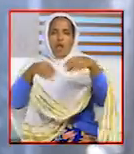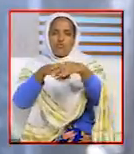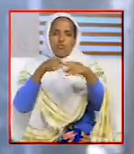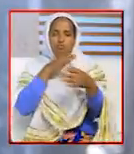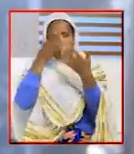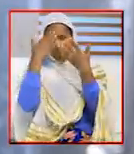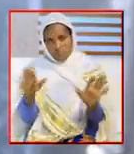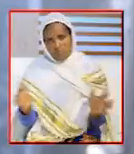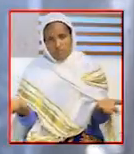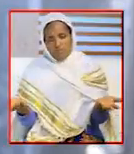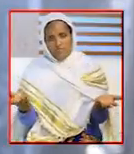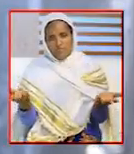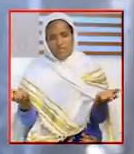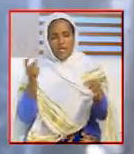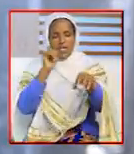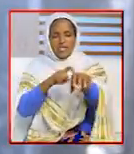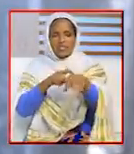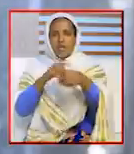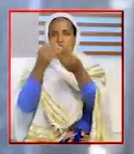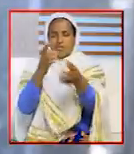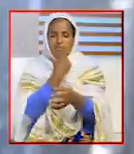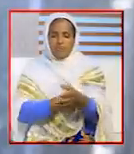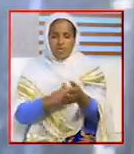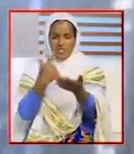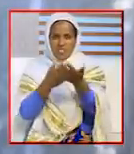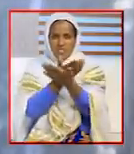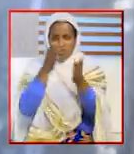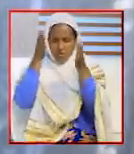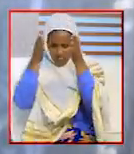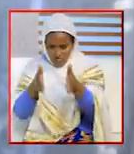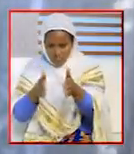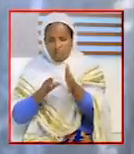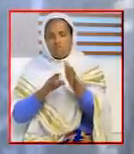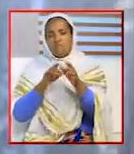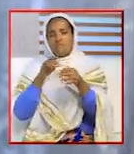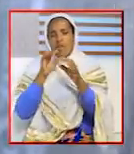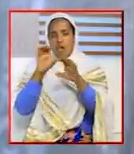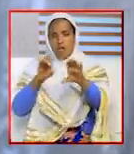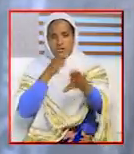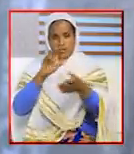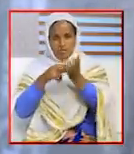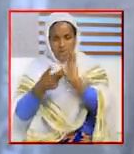አልተዋወቁ፣ አናውቃቸውም፣ ጊዜ አልሰጠንም፣ ልባችንን ለዚህ ነገር አላተጋንም ማለት ነው።